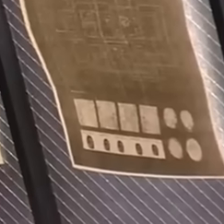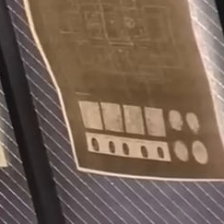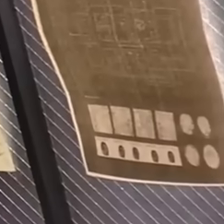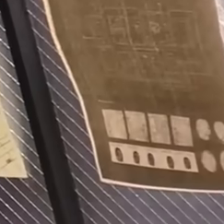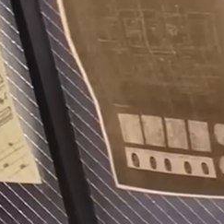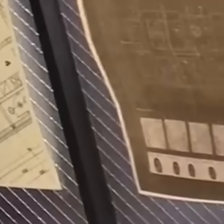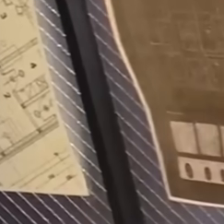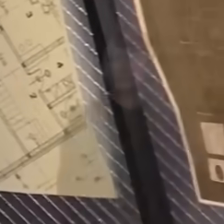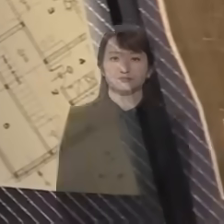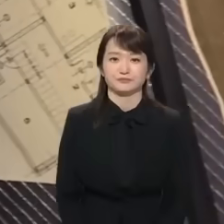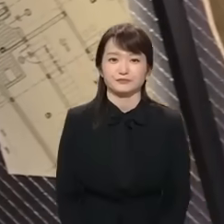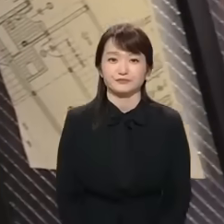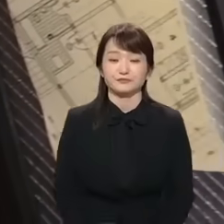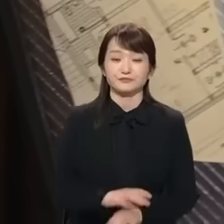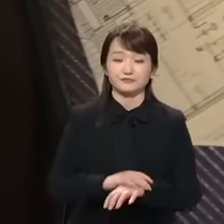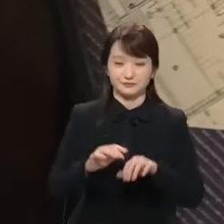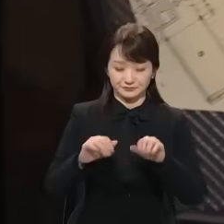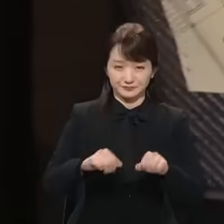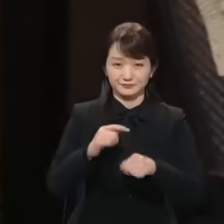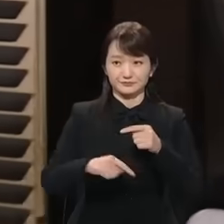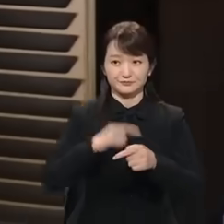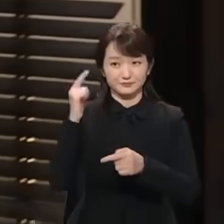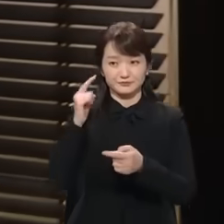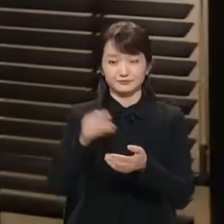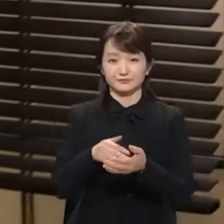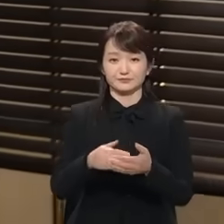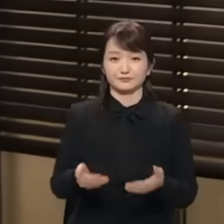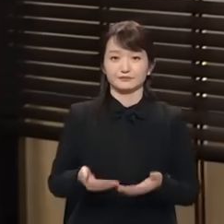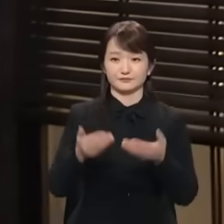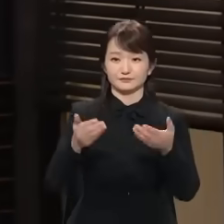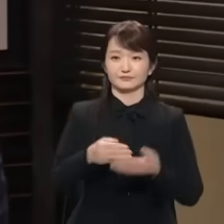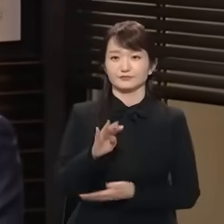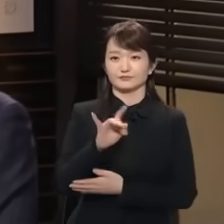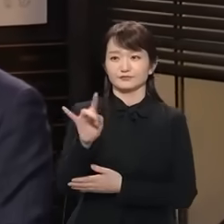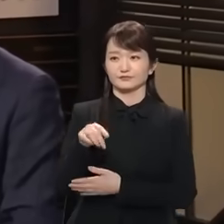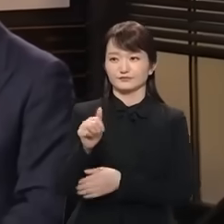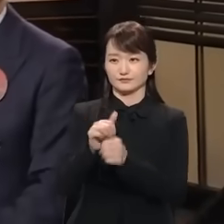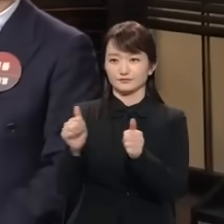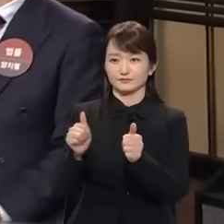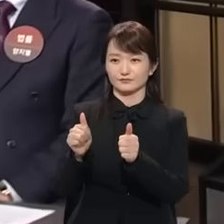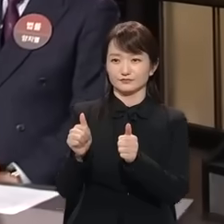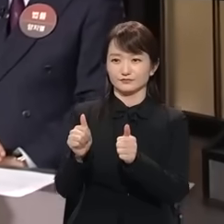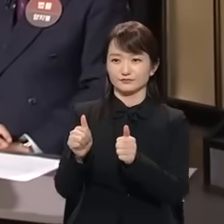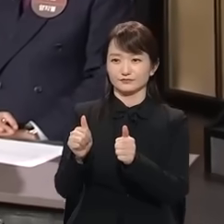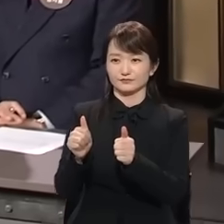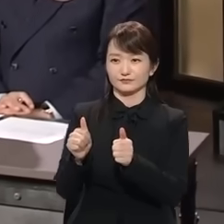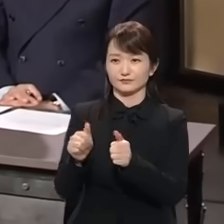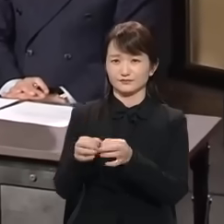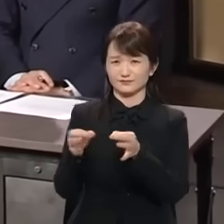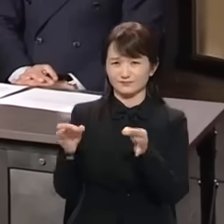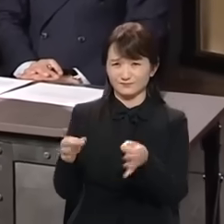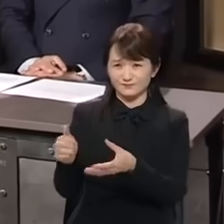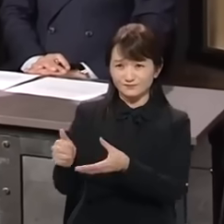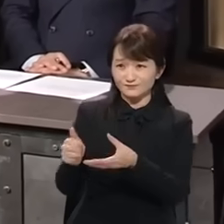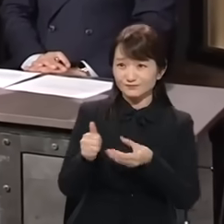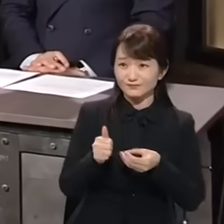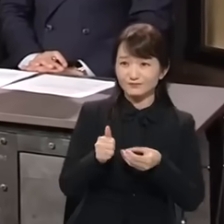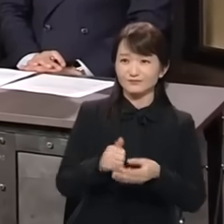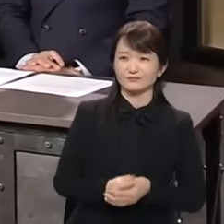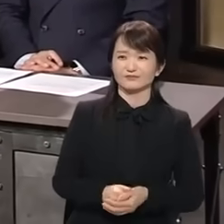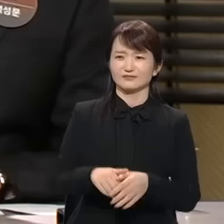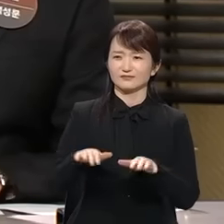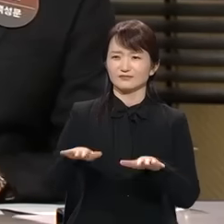사이트였습니다 뾰롱 안녕하십니까 자 백성문 변호사님 진짜 또 오랜만에 나와 주셨네요 너무 띄엄띄엄 나오시니까 아이 좀